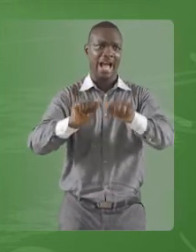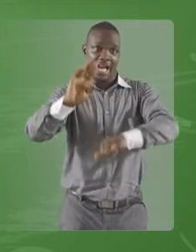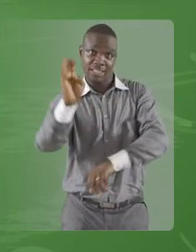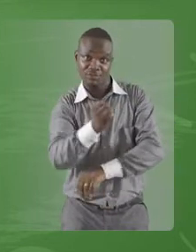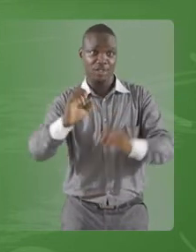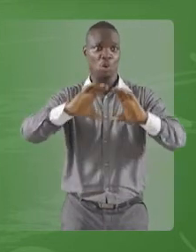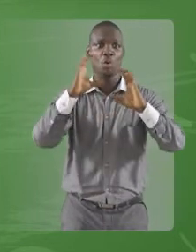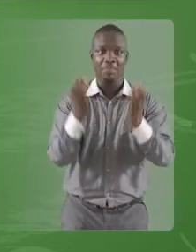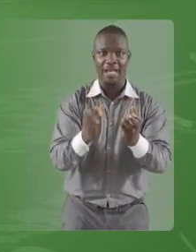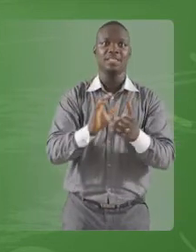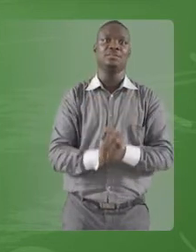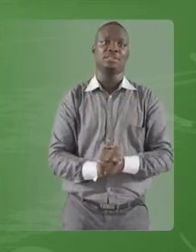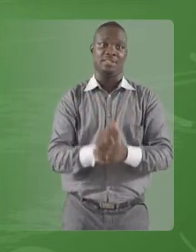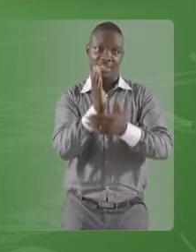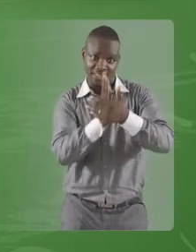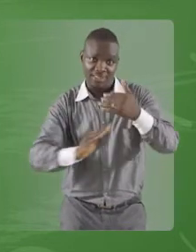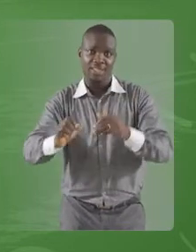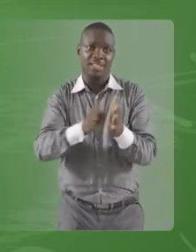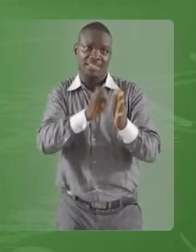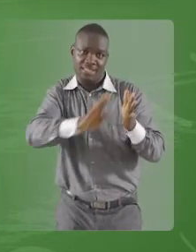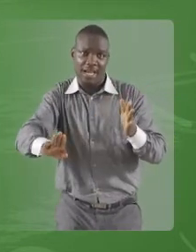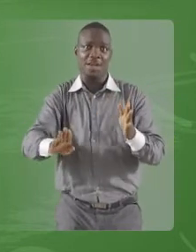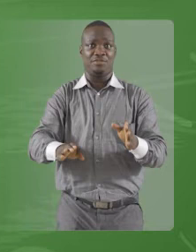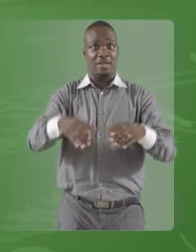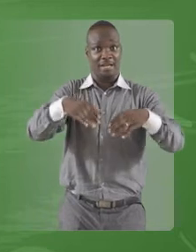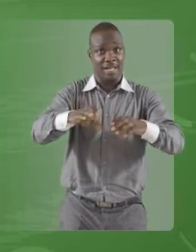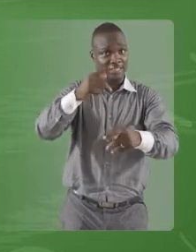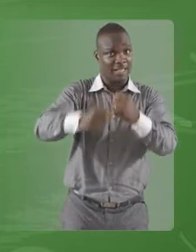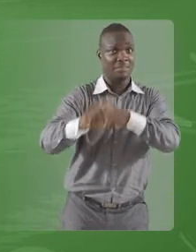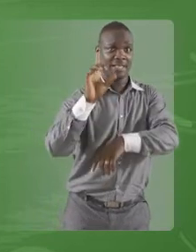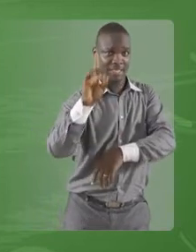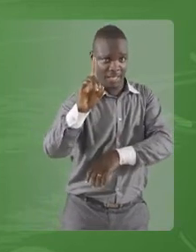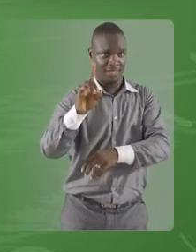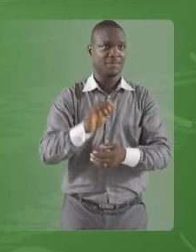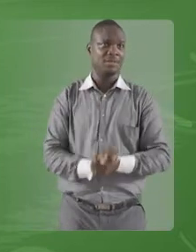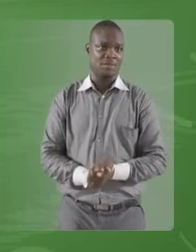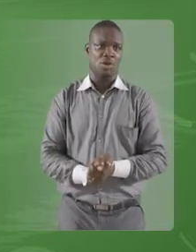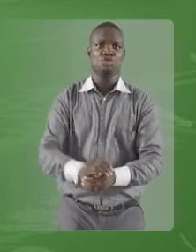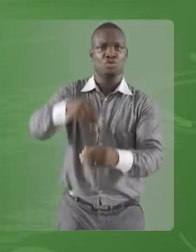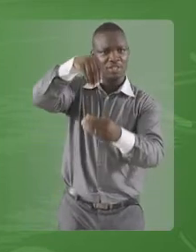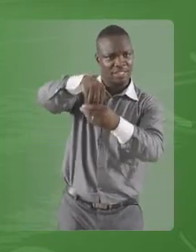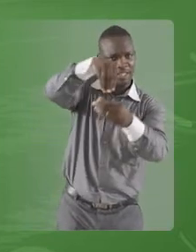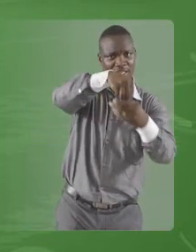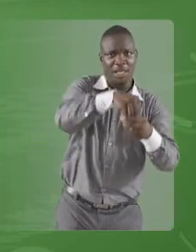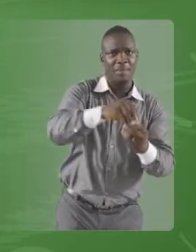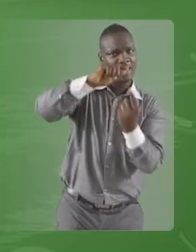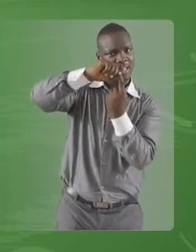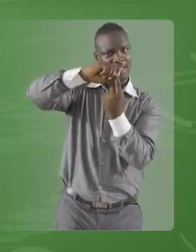la coopérative, certains élèves de la terminale D de ta classe sèment des graines de